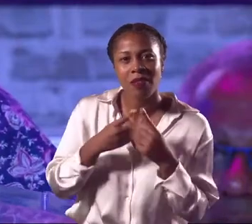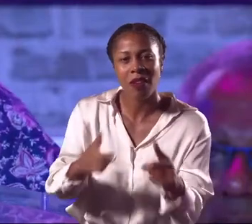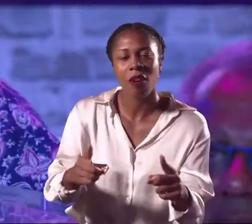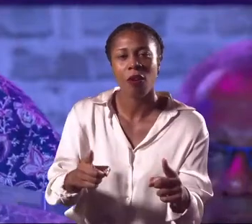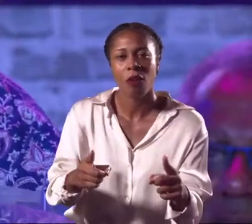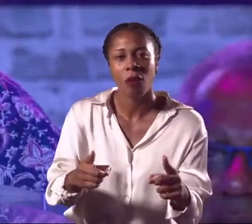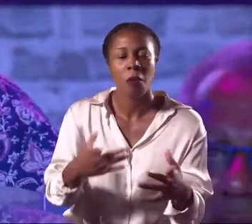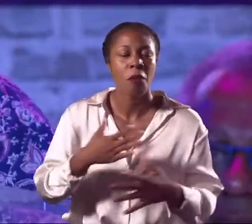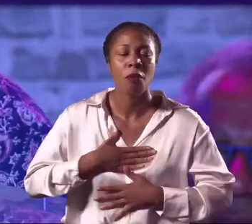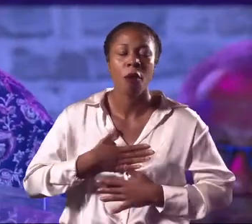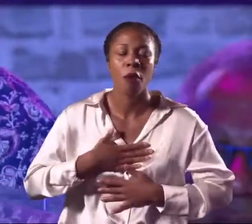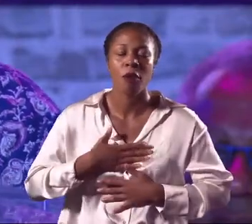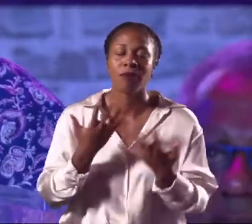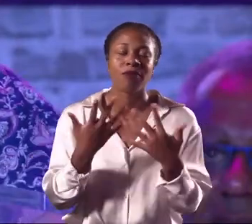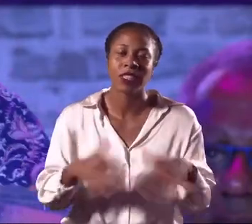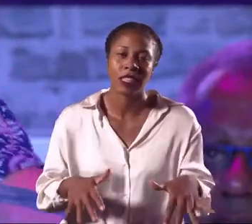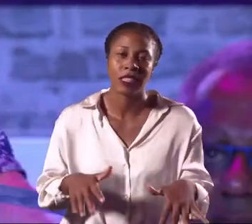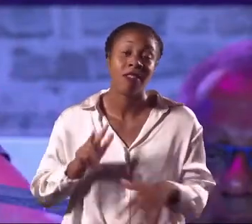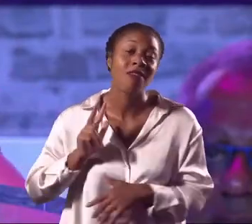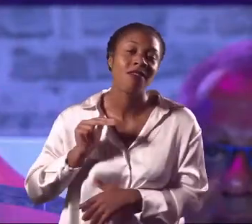Ce temps viendra,